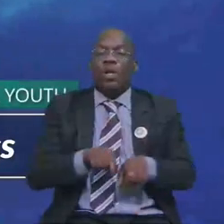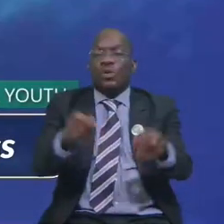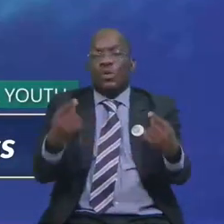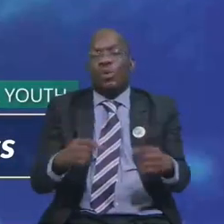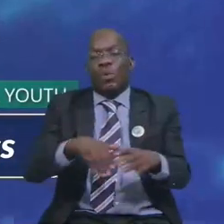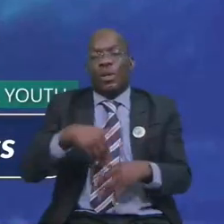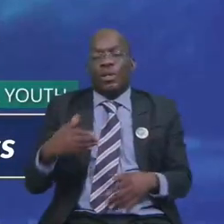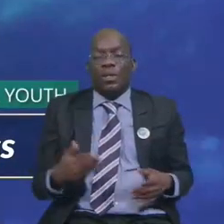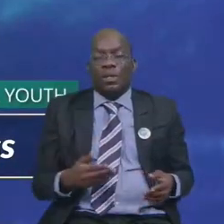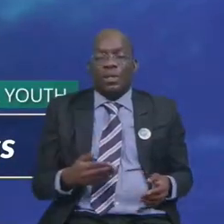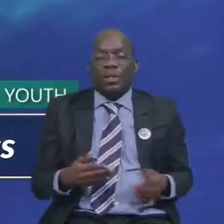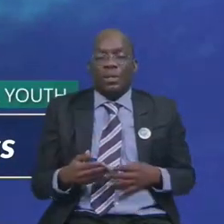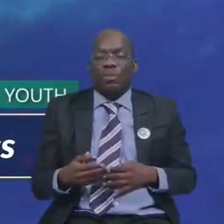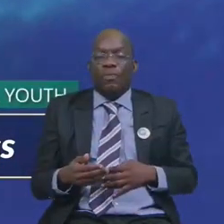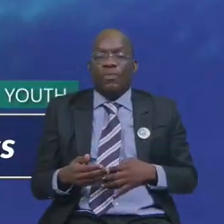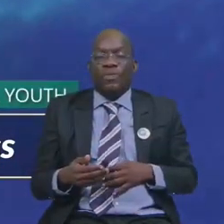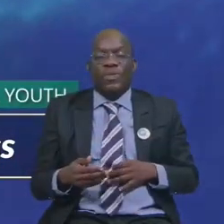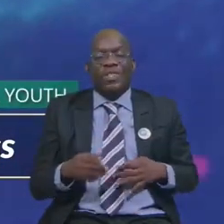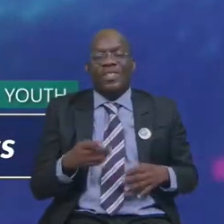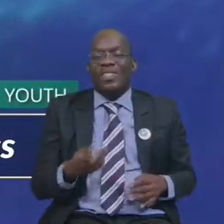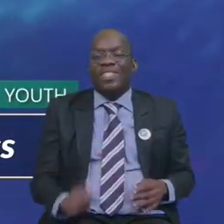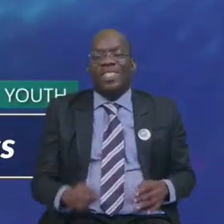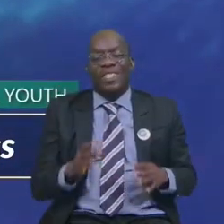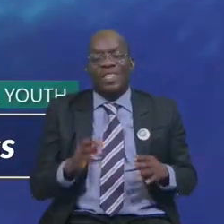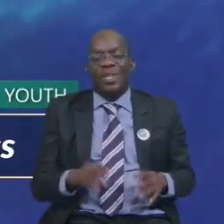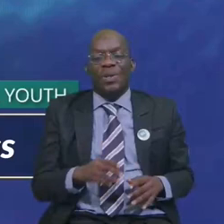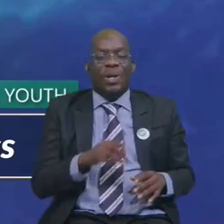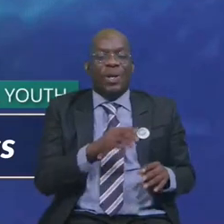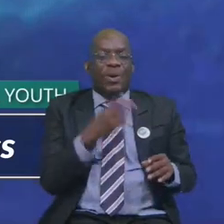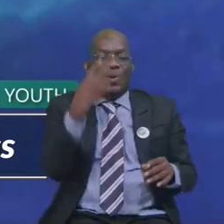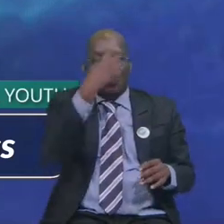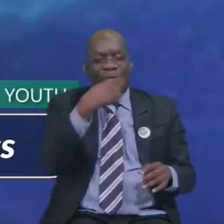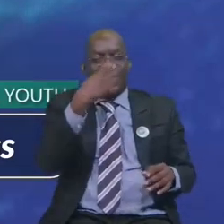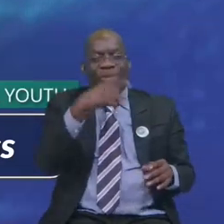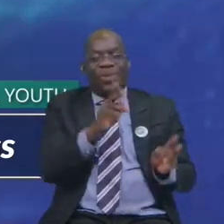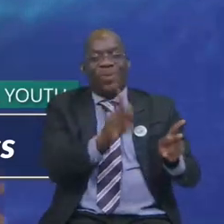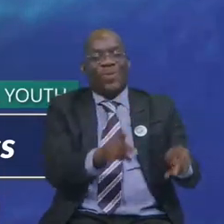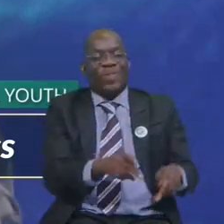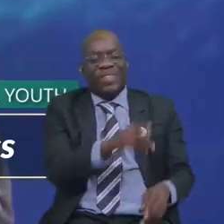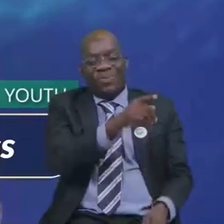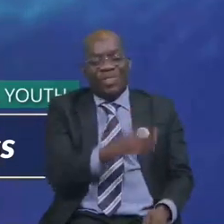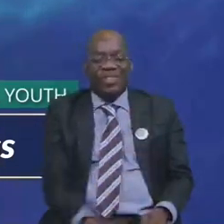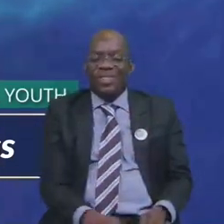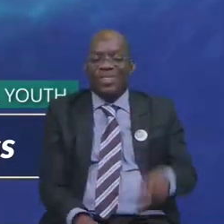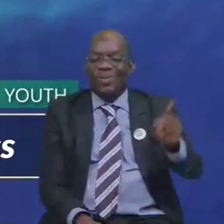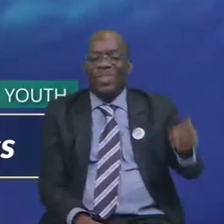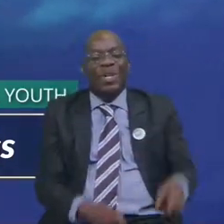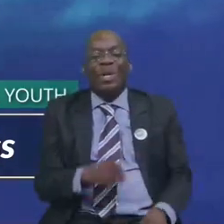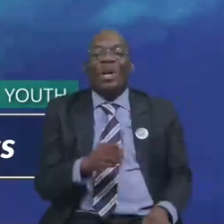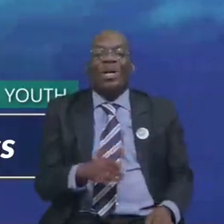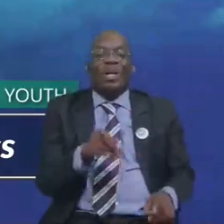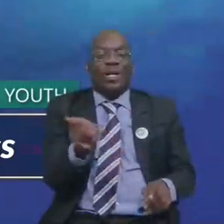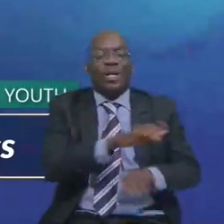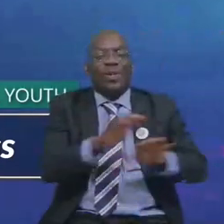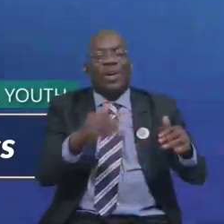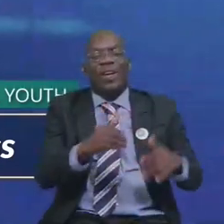rencontres des gens tiède et froid qui n'ont nulle part où ils vont ils